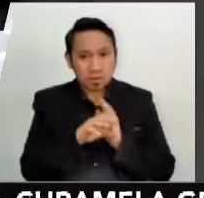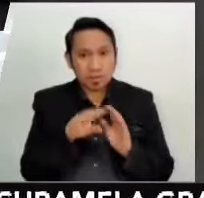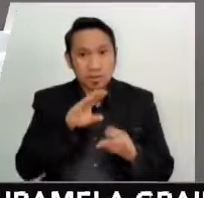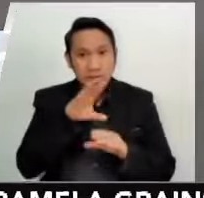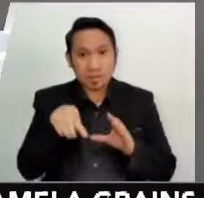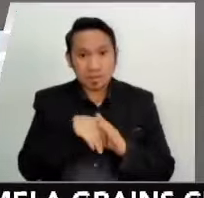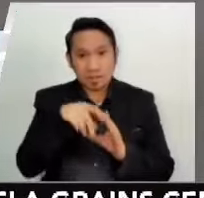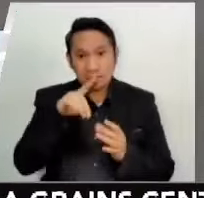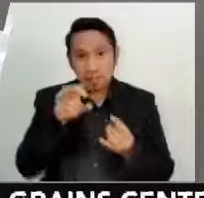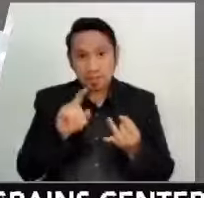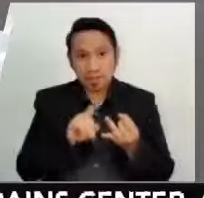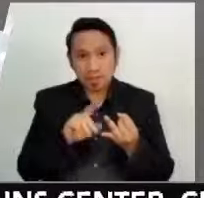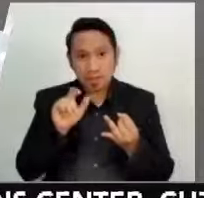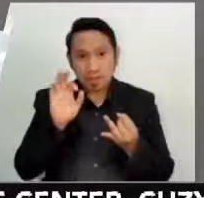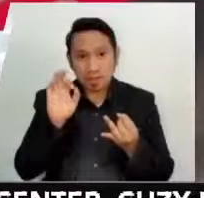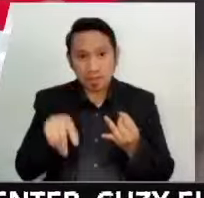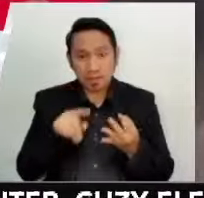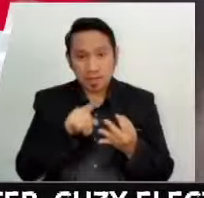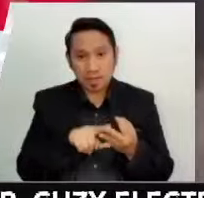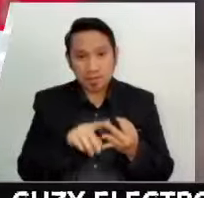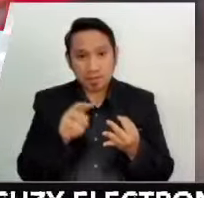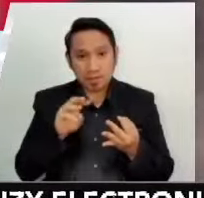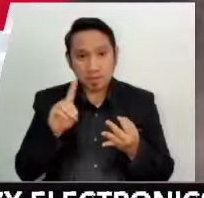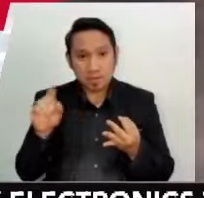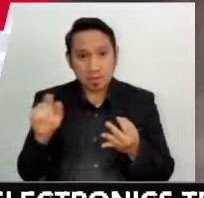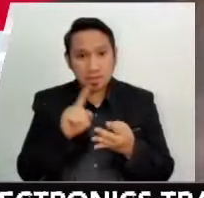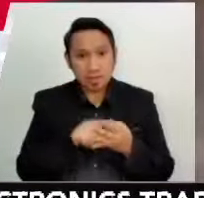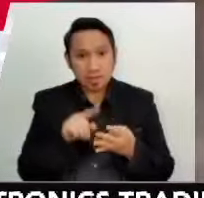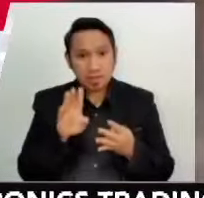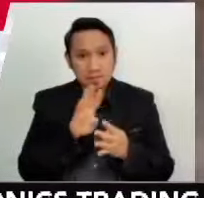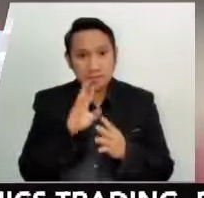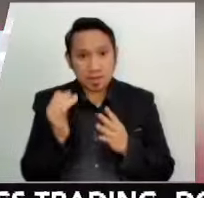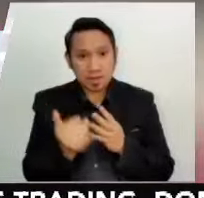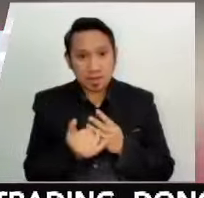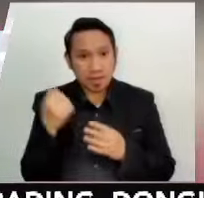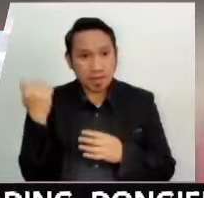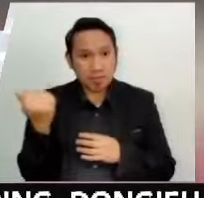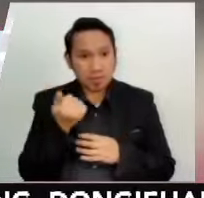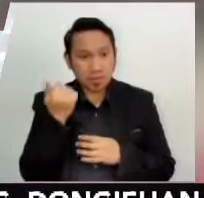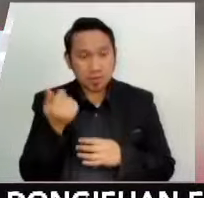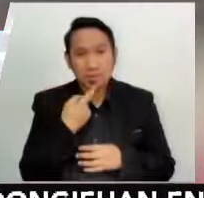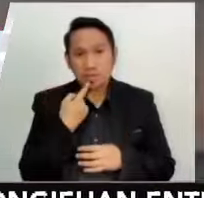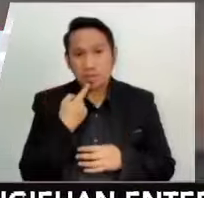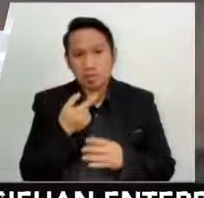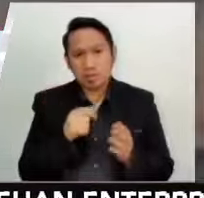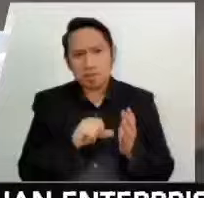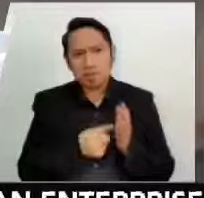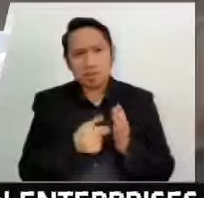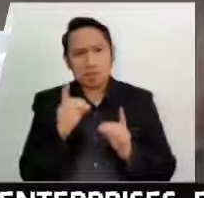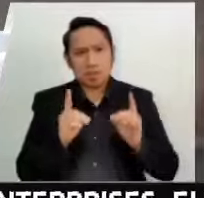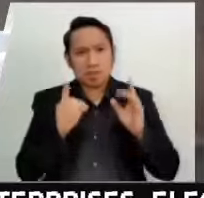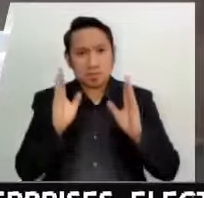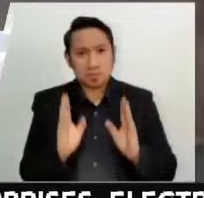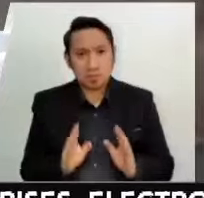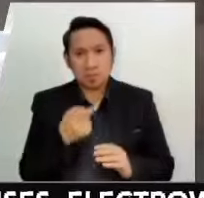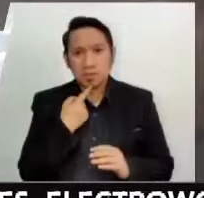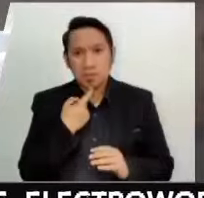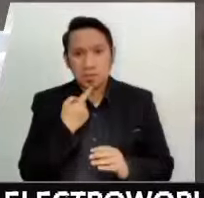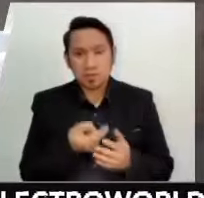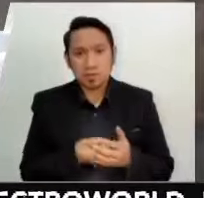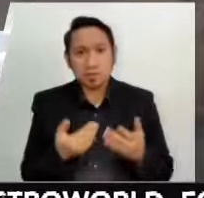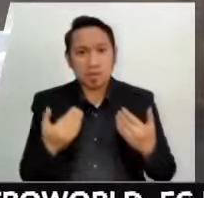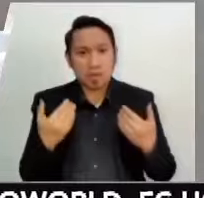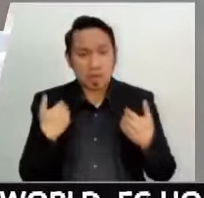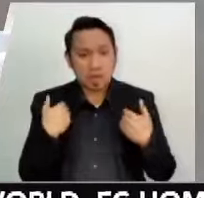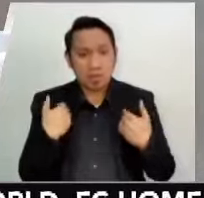dalawang MMDA shuttle bus at dalawang barangay ambulance. Giit na mga driver ng dalawang MMDA shuttle bus, may